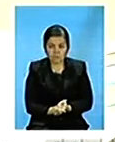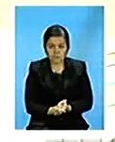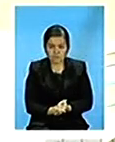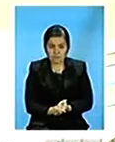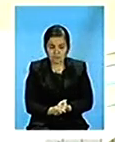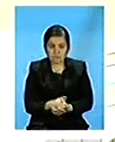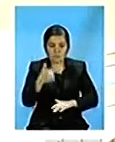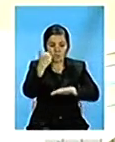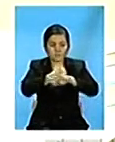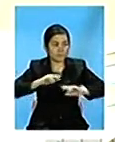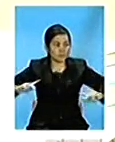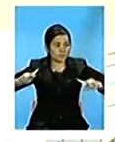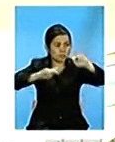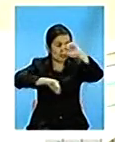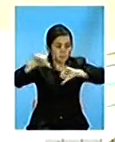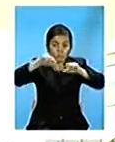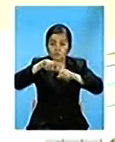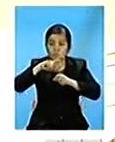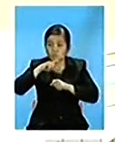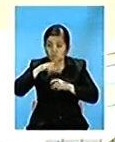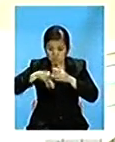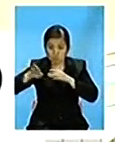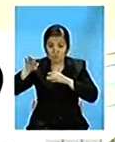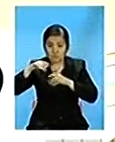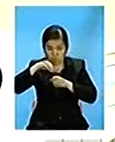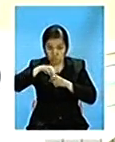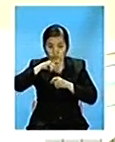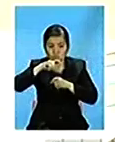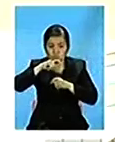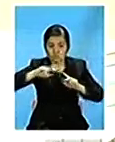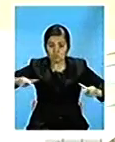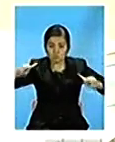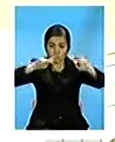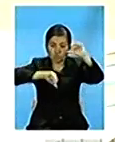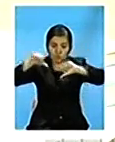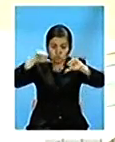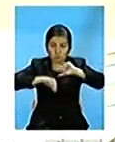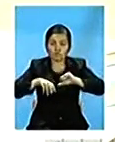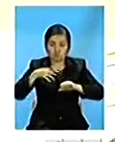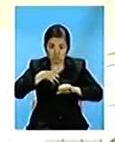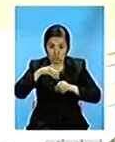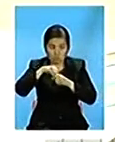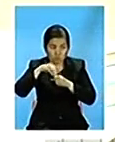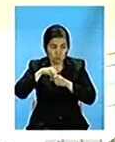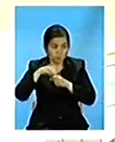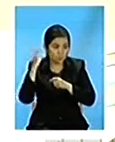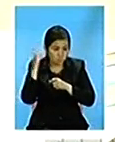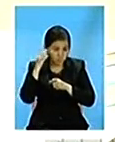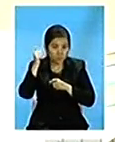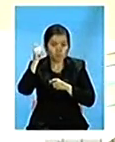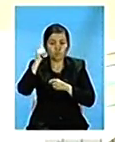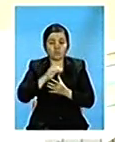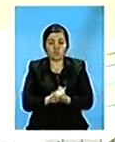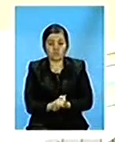บท่านกลับไปยังไม่ทราบครับท่านอยู่ที่อยากให้ท่านได้ฟังหน่อยเพราะท่านเองก็อยู่มาแล้